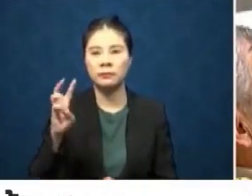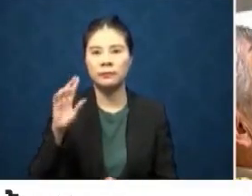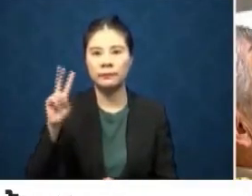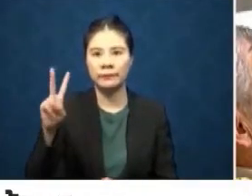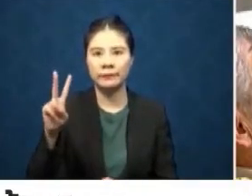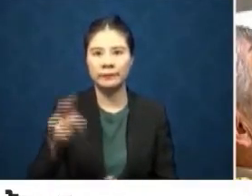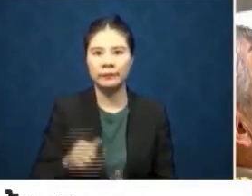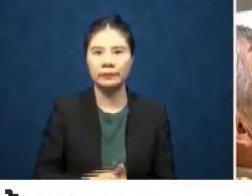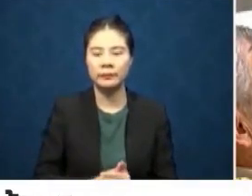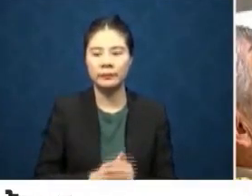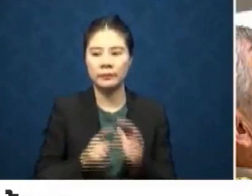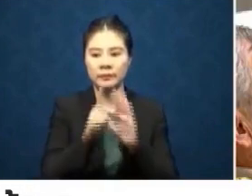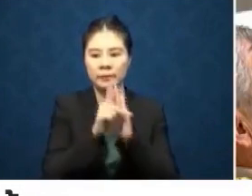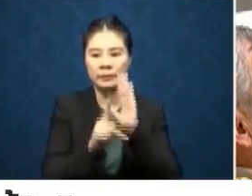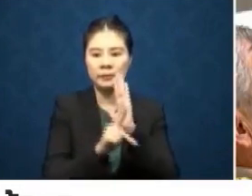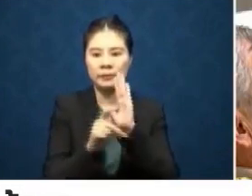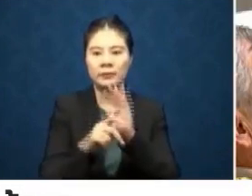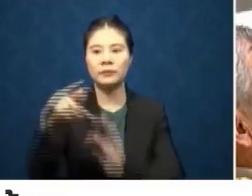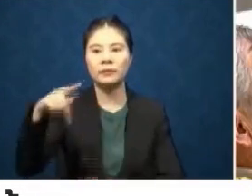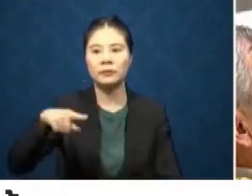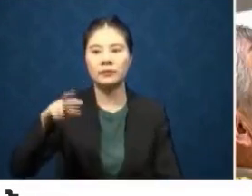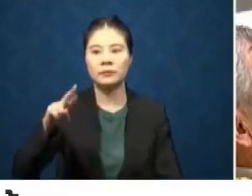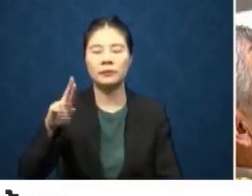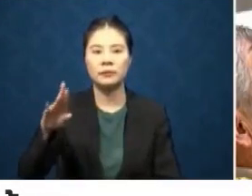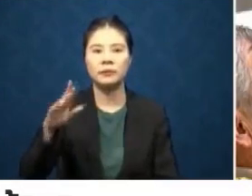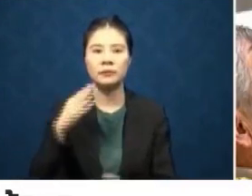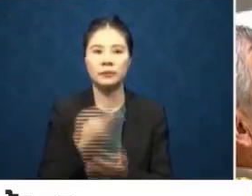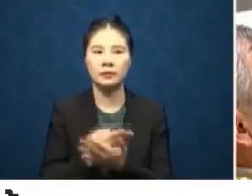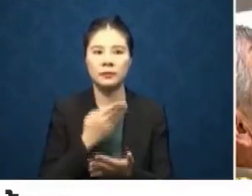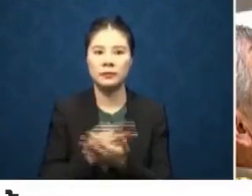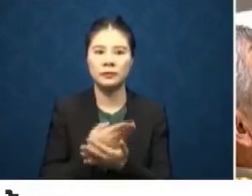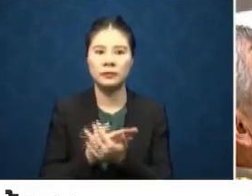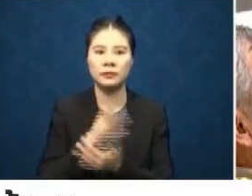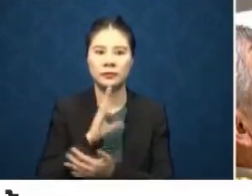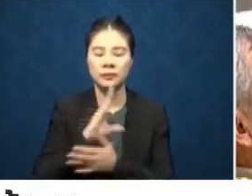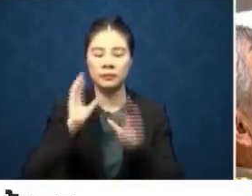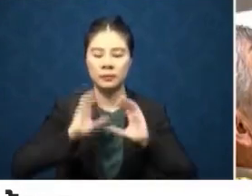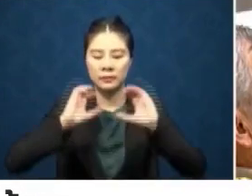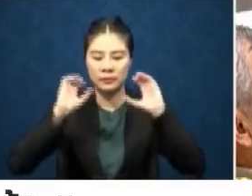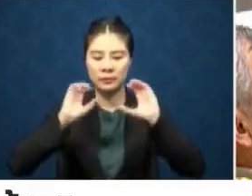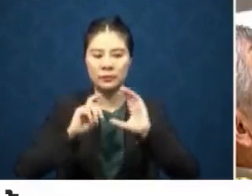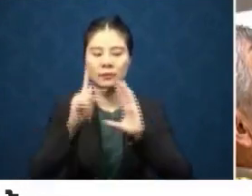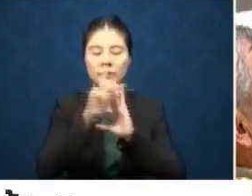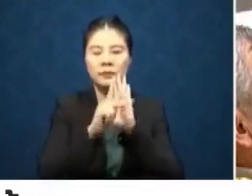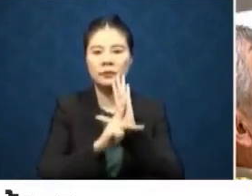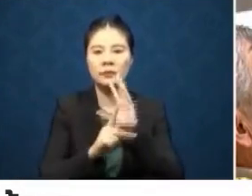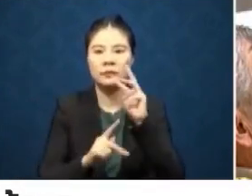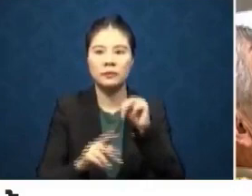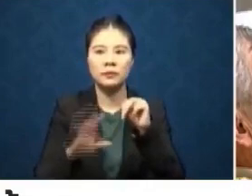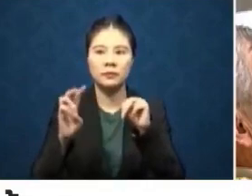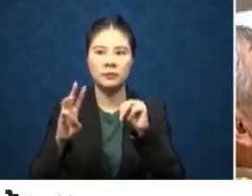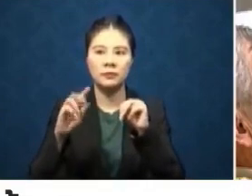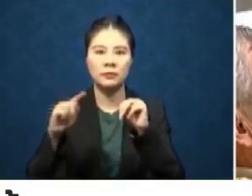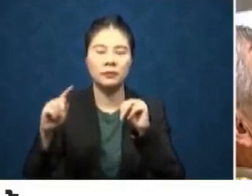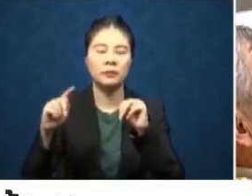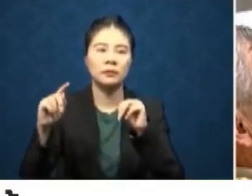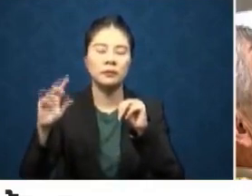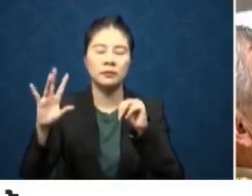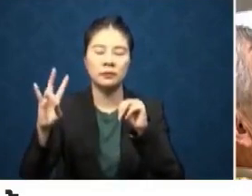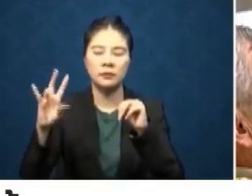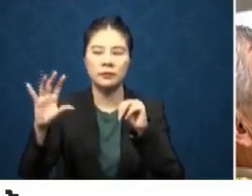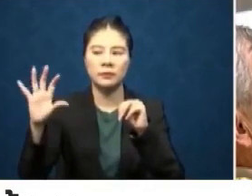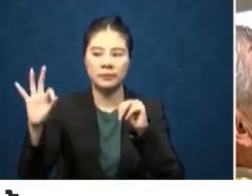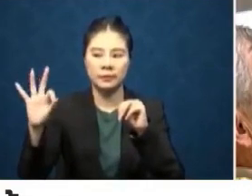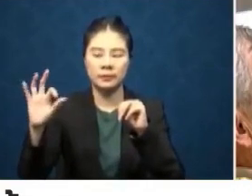ฮะออกมาวิพากษ์วิจารณ์เรื่องนี้เริ่มจากคุณเฉลิมชัยเฟื่องคอนะฮะบอกว่าโครงการแจกเงินดิจิทอลของรัฐบาลตน